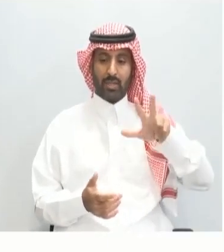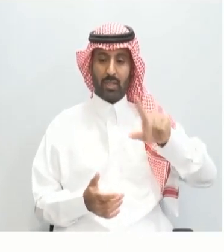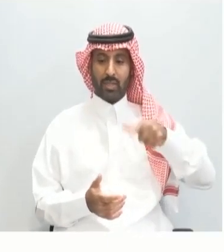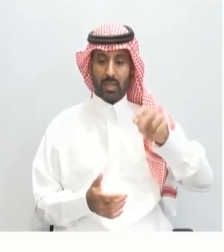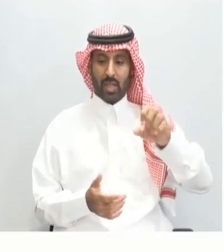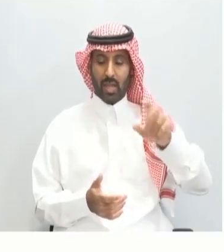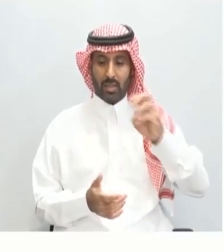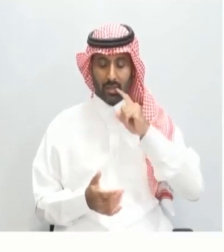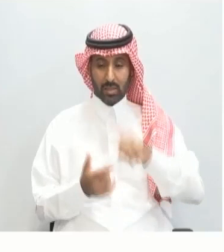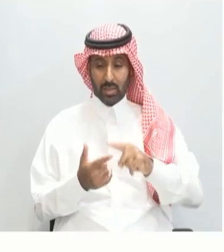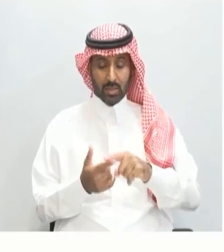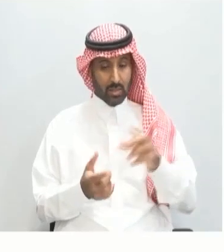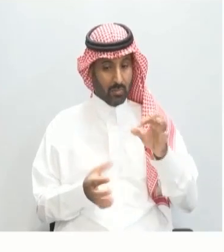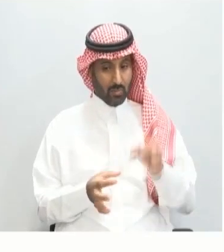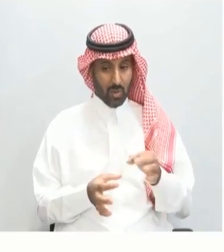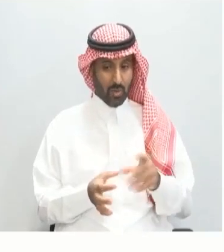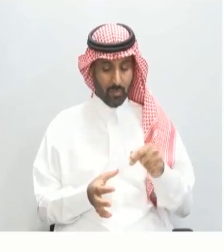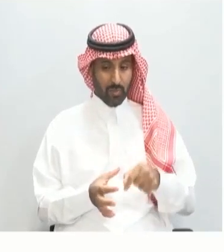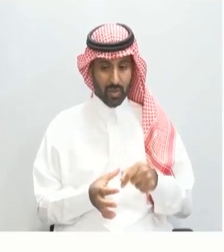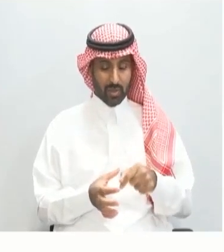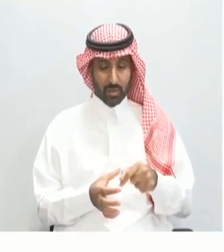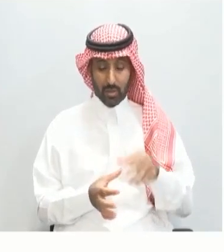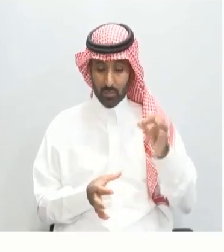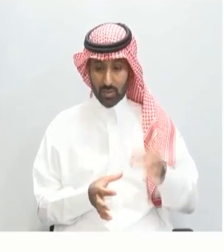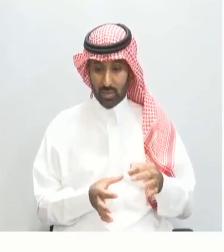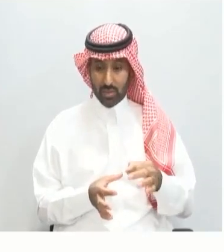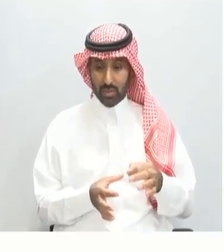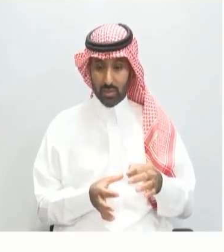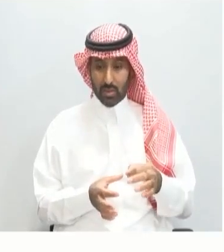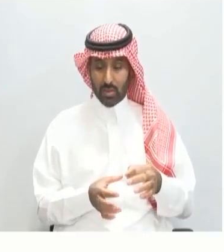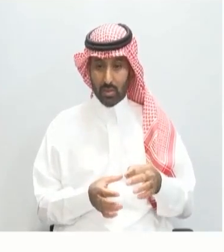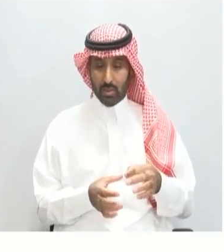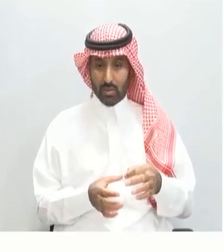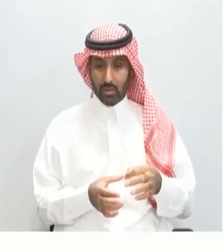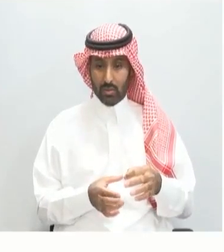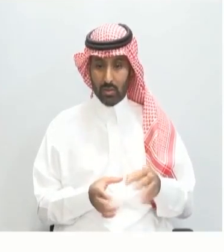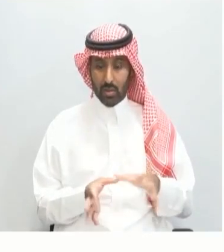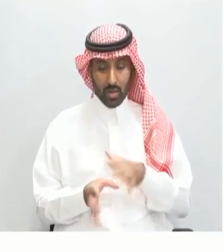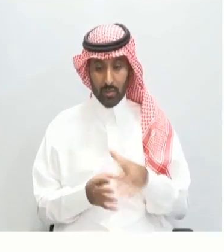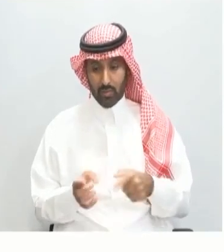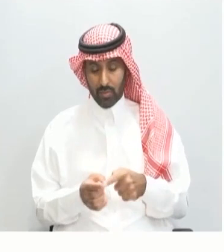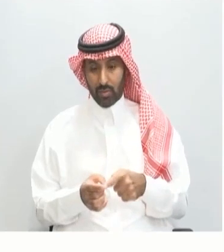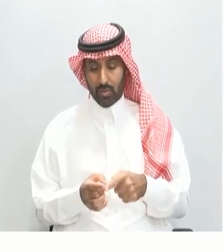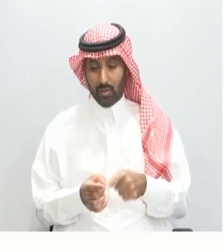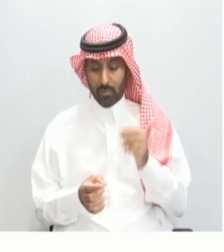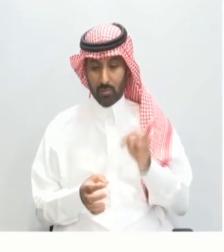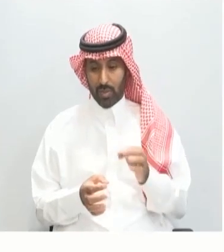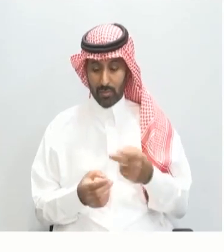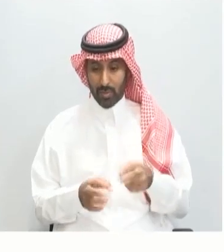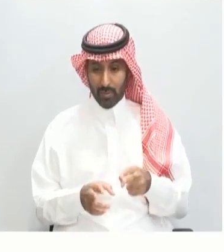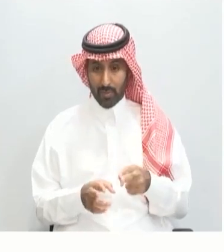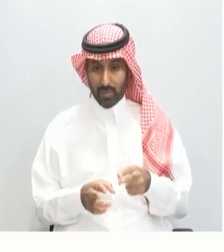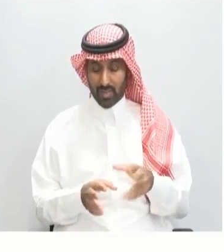ابناء وبنات الطلاب ما هي البؤره الزلزاليه هي المنطقه التي تكون عاده او تكون هي مصدر